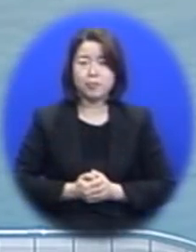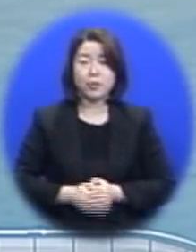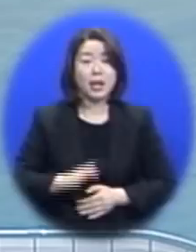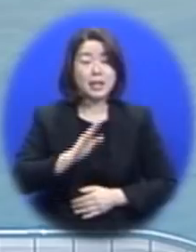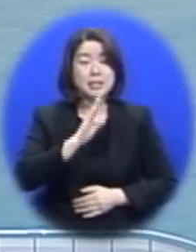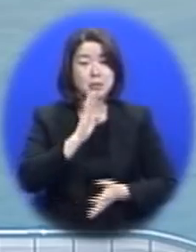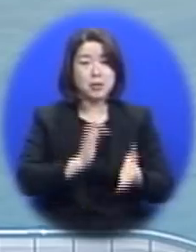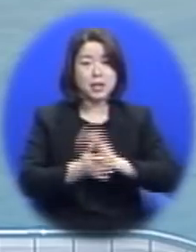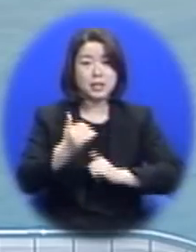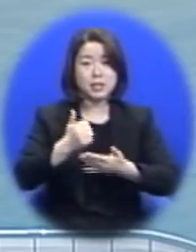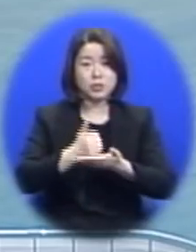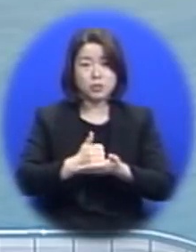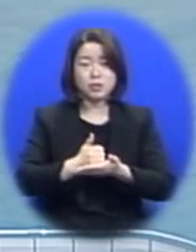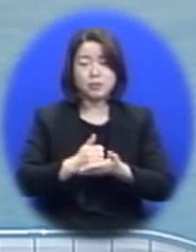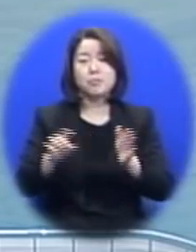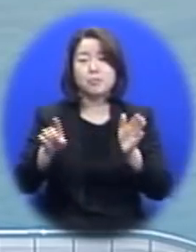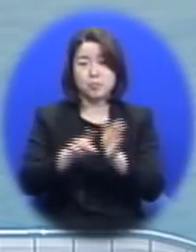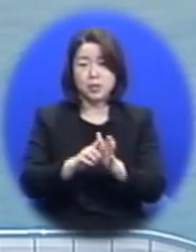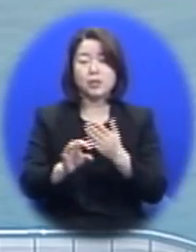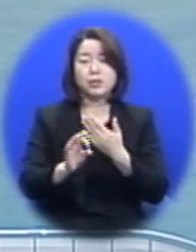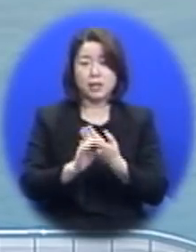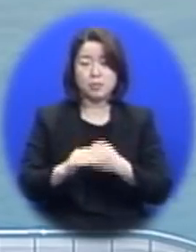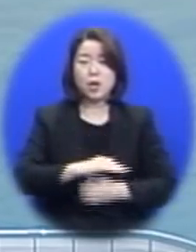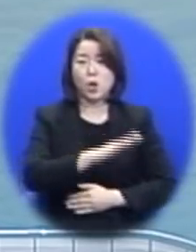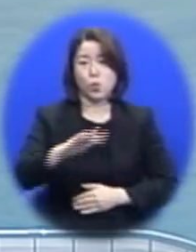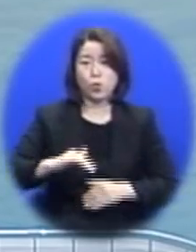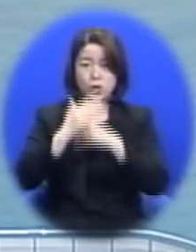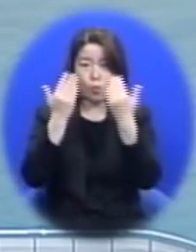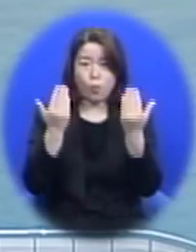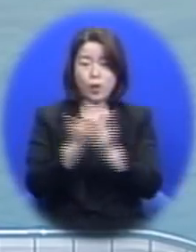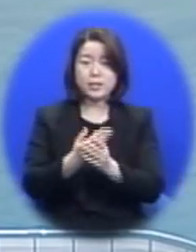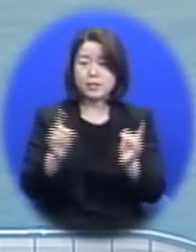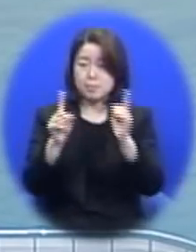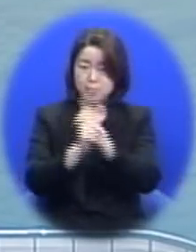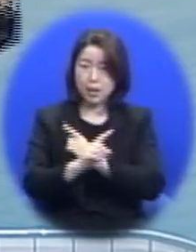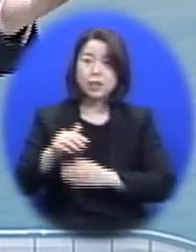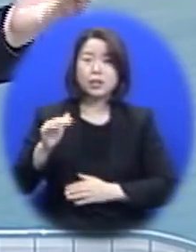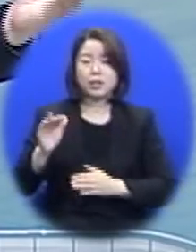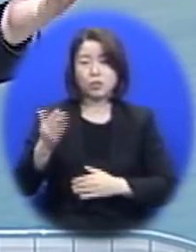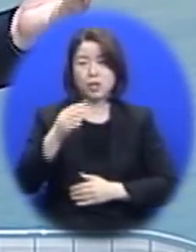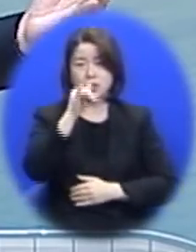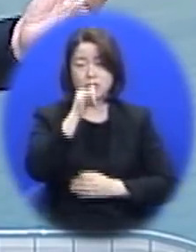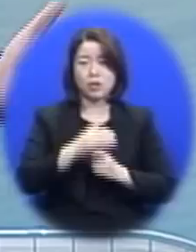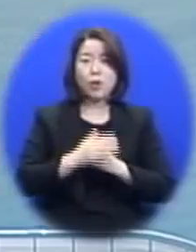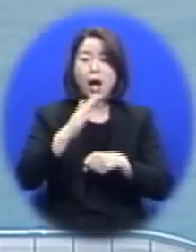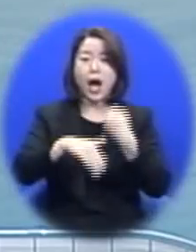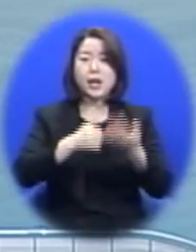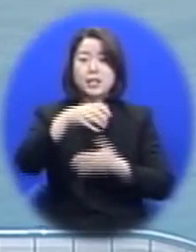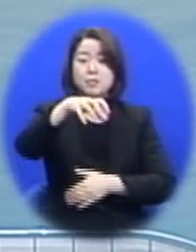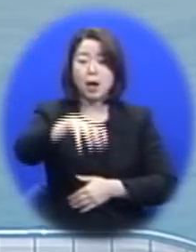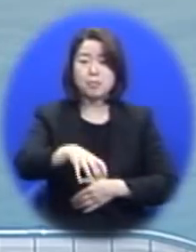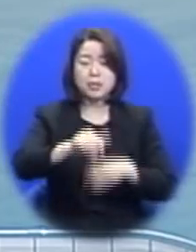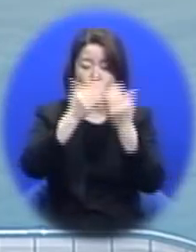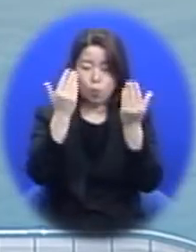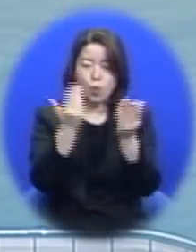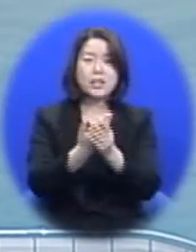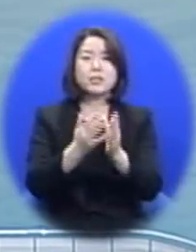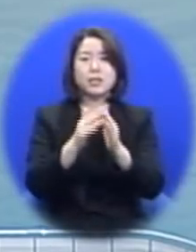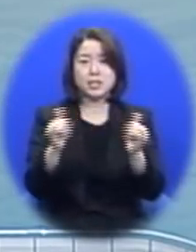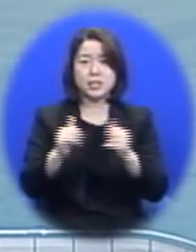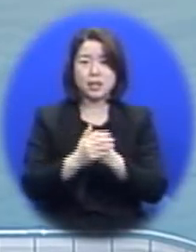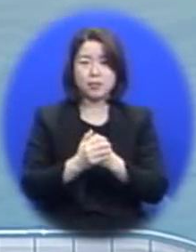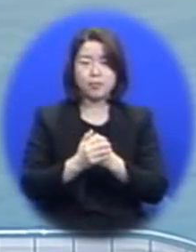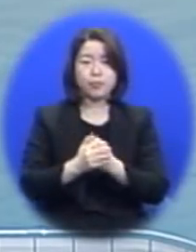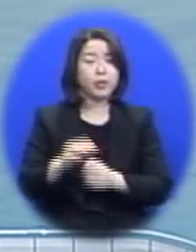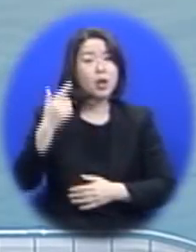정말 예수님을 믿었다면 우리는 완전히 달라지게 되어 있어요. 하나님 앞에서 완전한 자예요. 아유